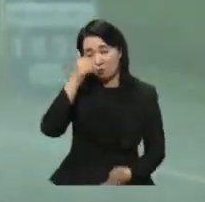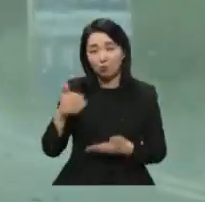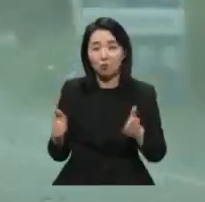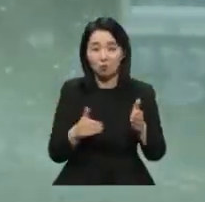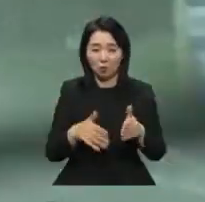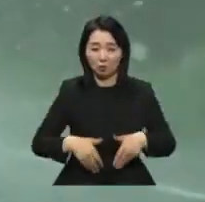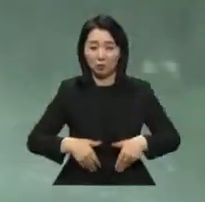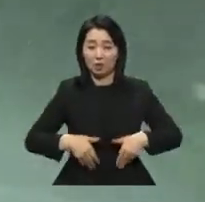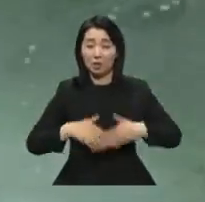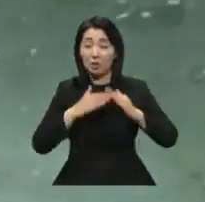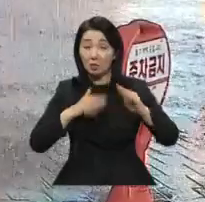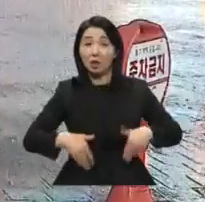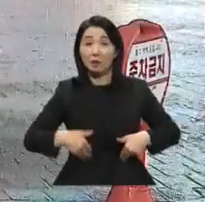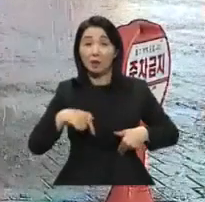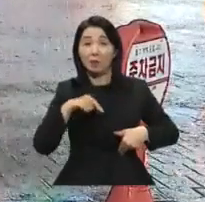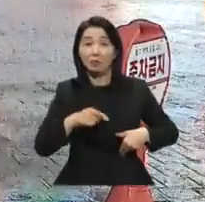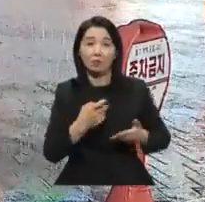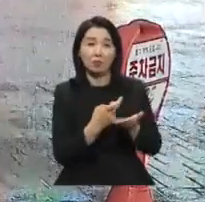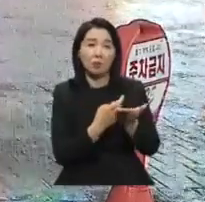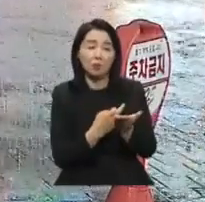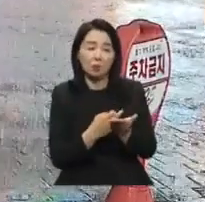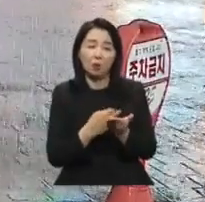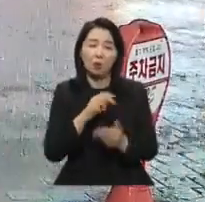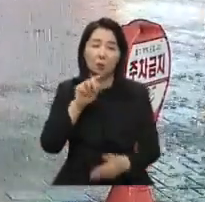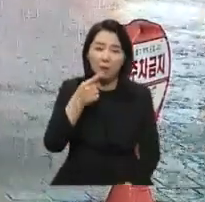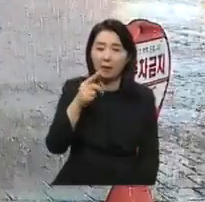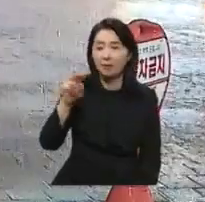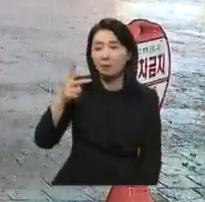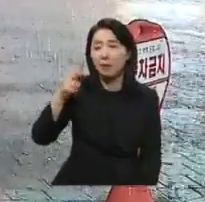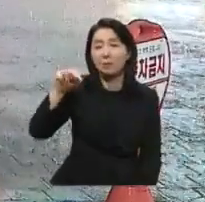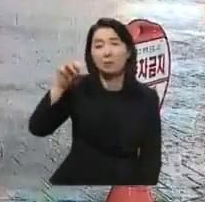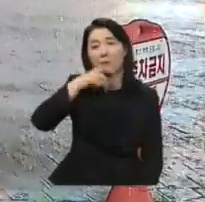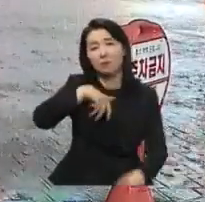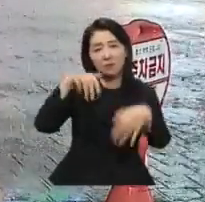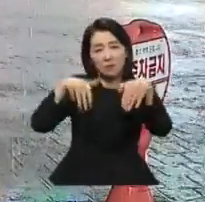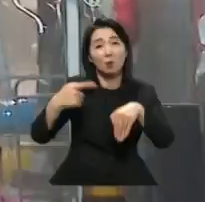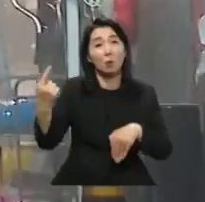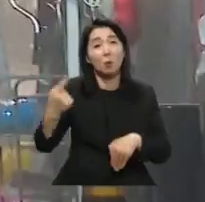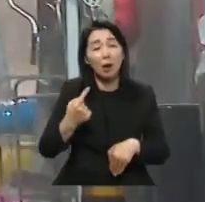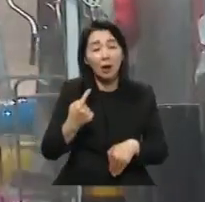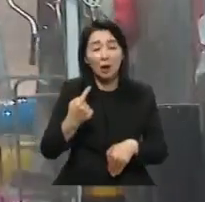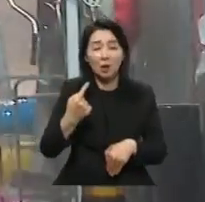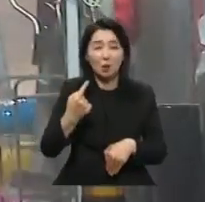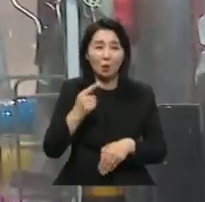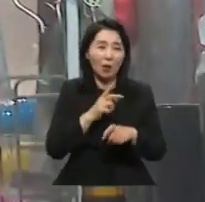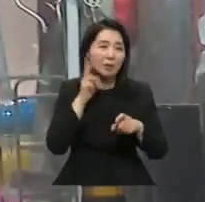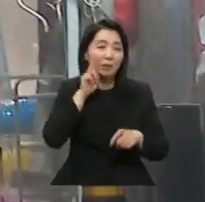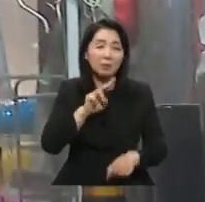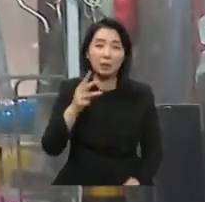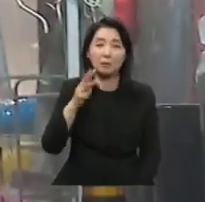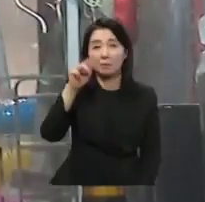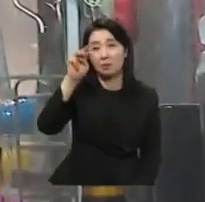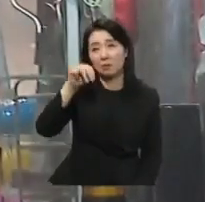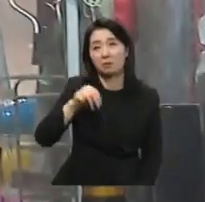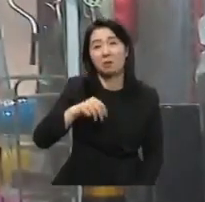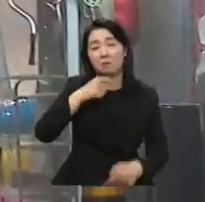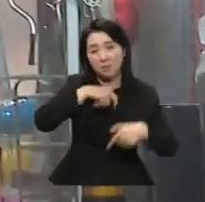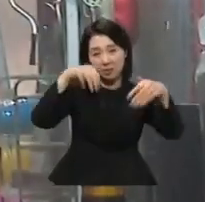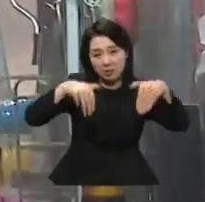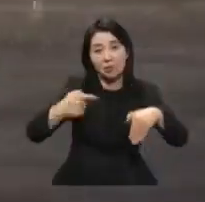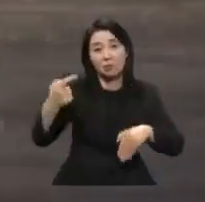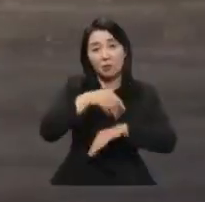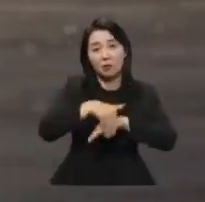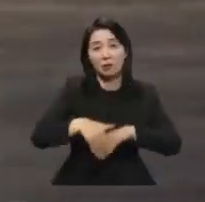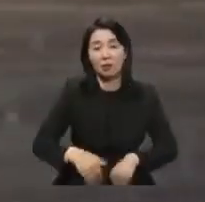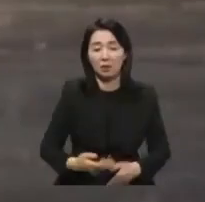모레도에는 100에서 200mm의 비가 더 내리겠습니다 많은 곳은 300mm 이상의 많은 비가 예상됩니다